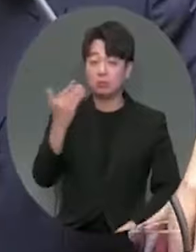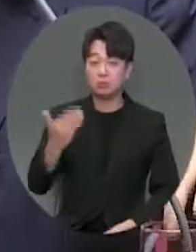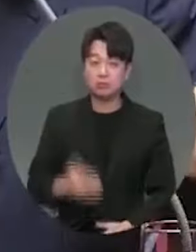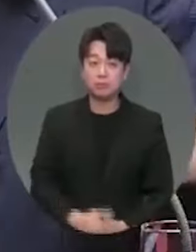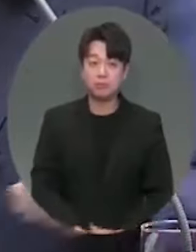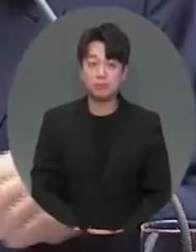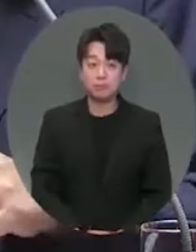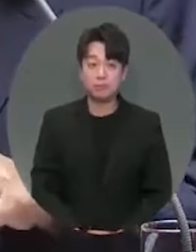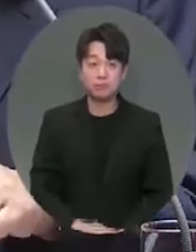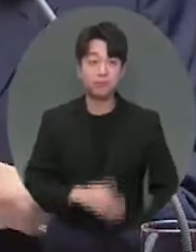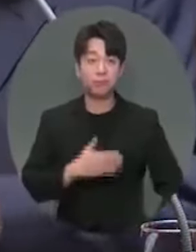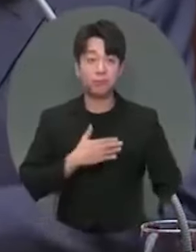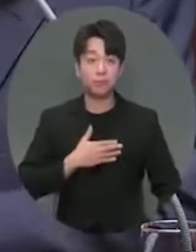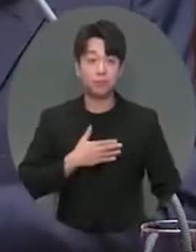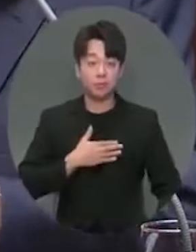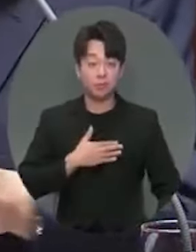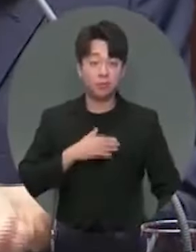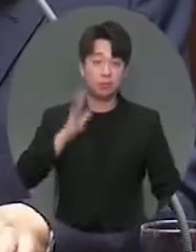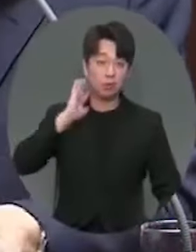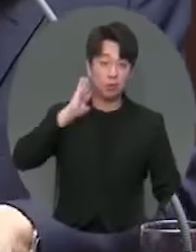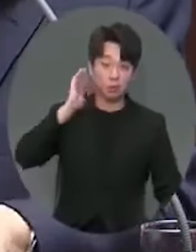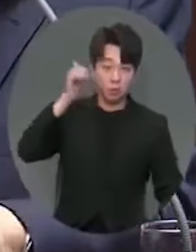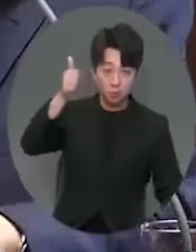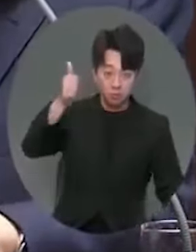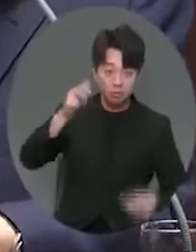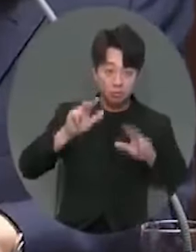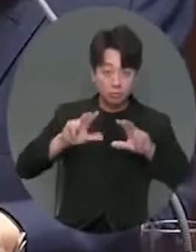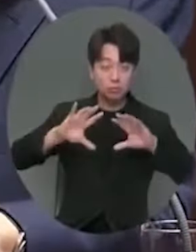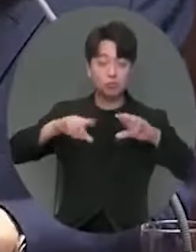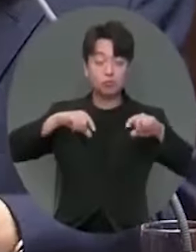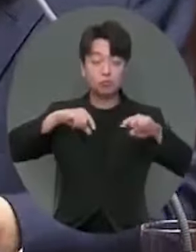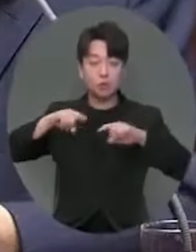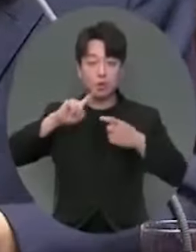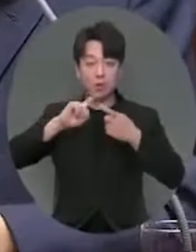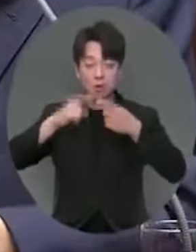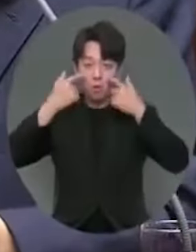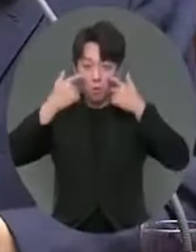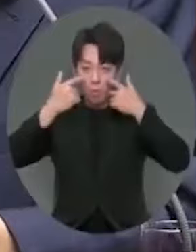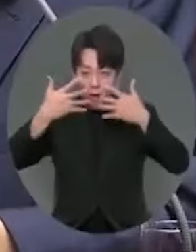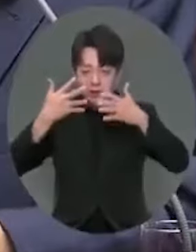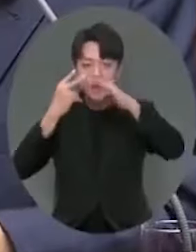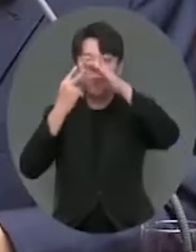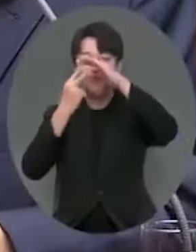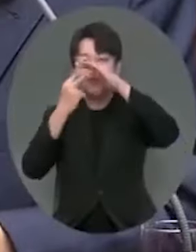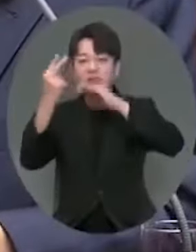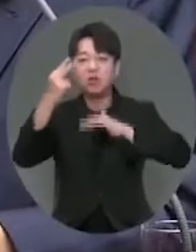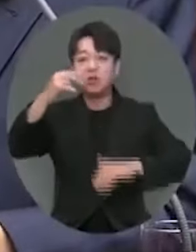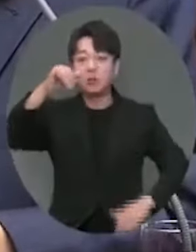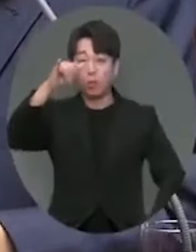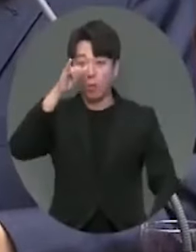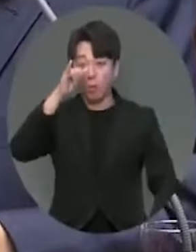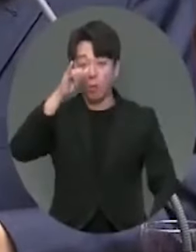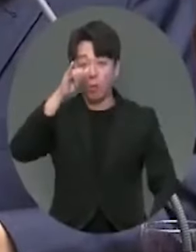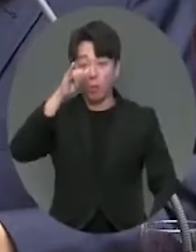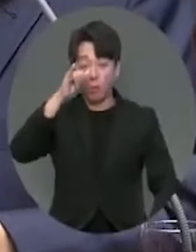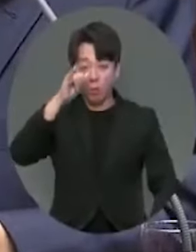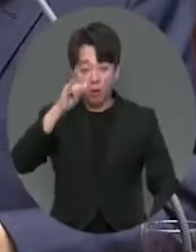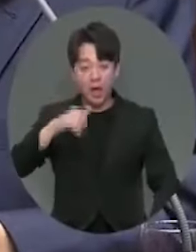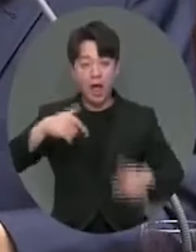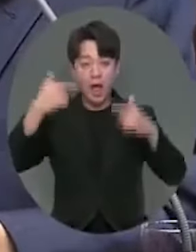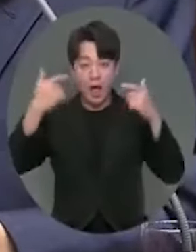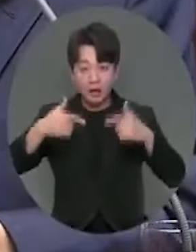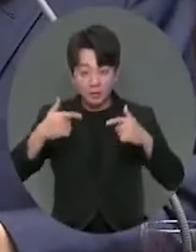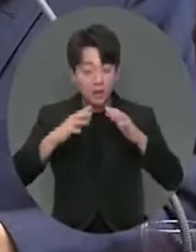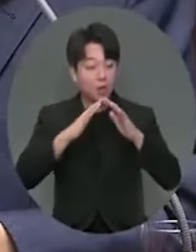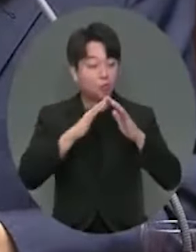저는 대통령께서는 국정에 대한 확고한 비전을 가지고 항상 그것이 국민들의